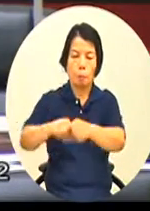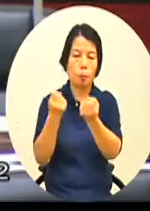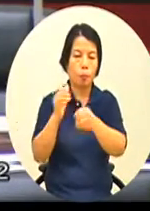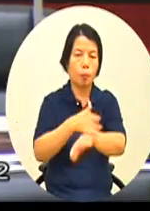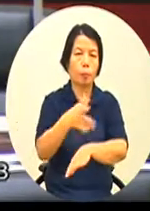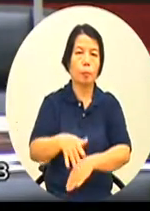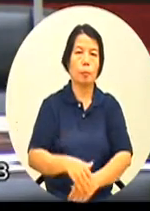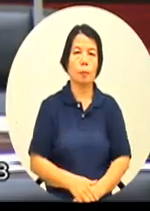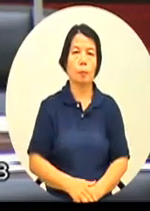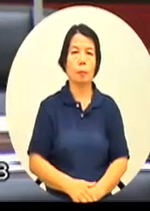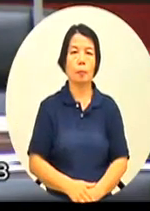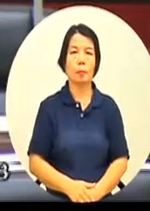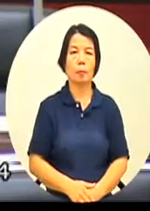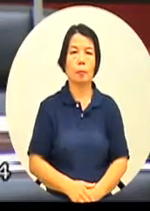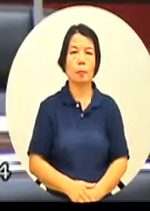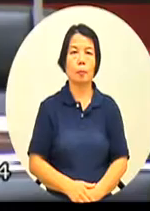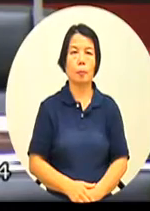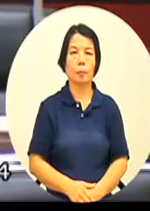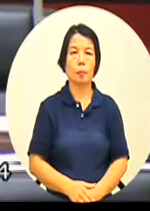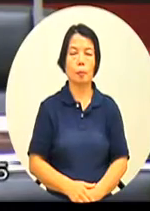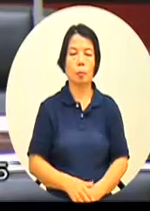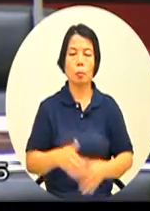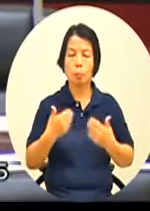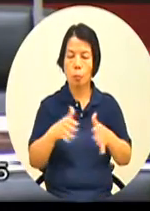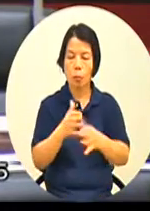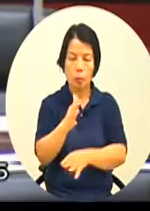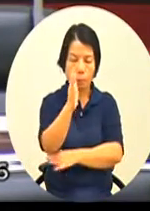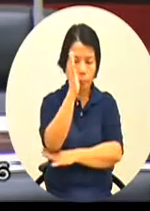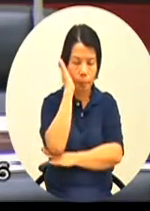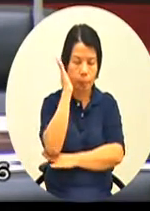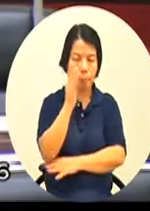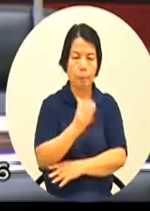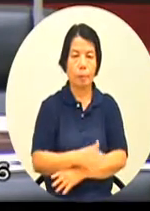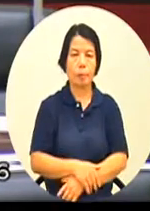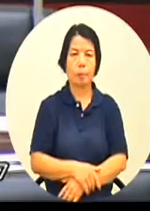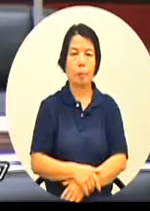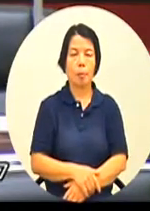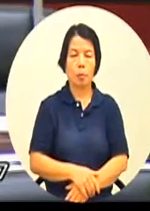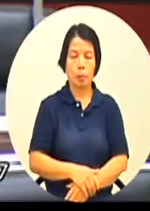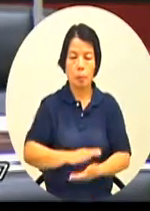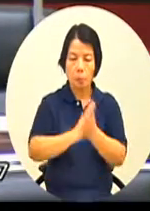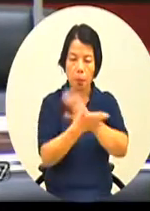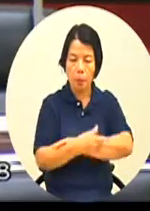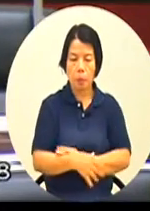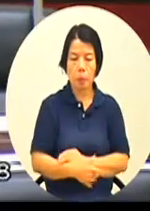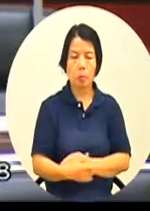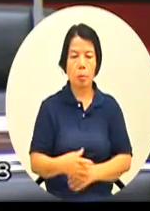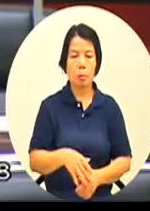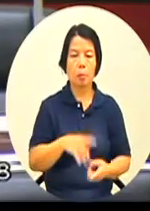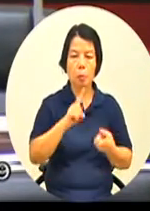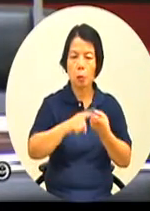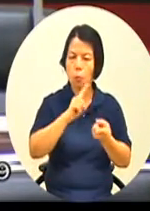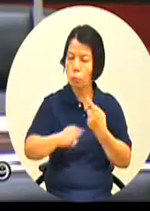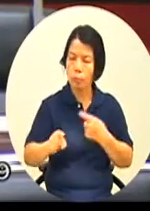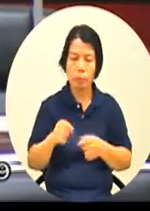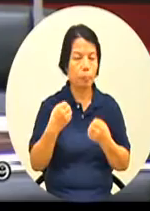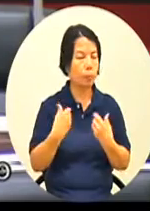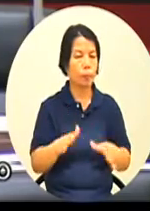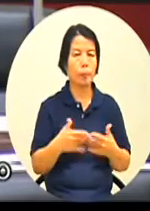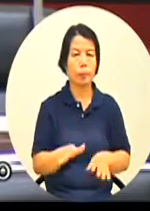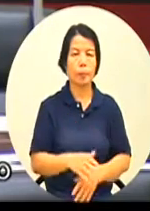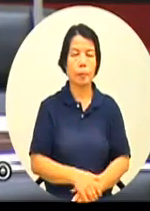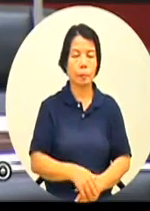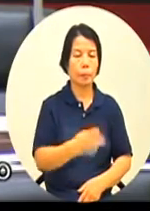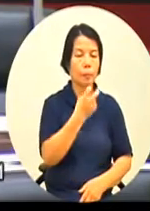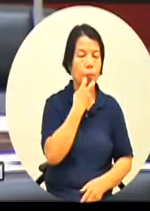用，就是不要把政治变成只有是非题，就是中央